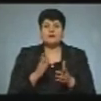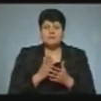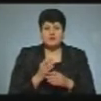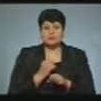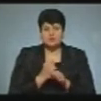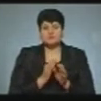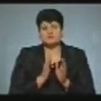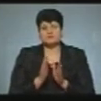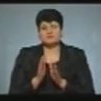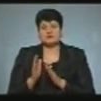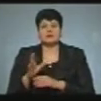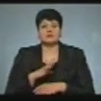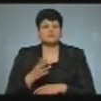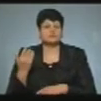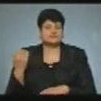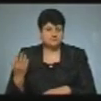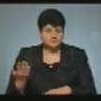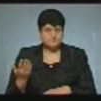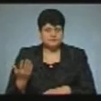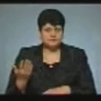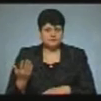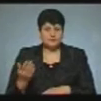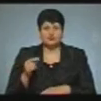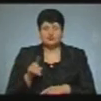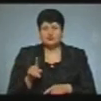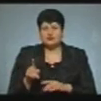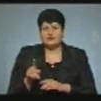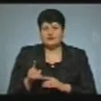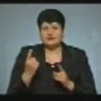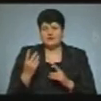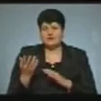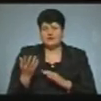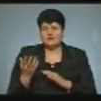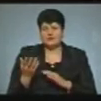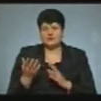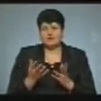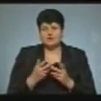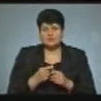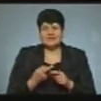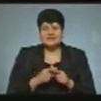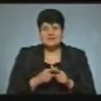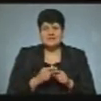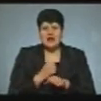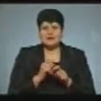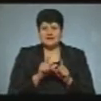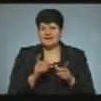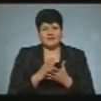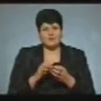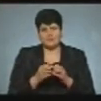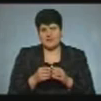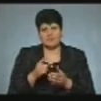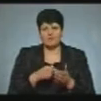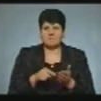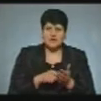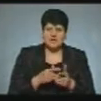штатному режимі, такому, який був. Тому що, по великому рахунку, ця аптека не є обузою ні для області, ні для міста, тому